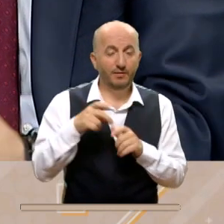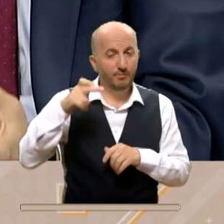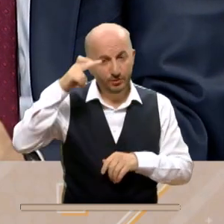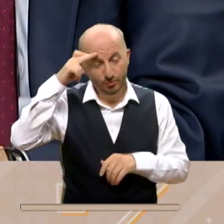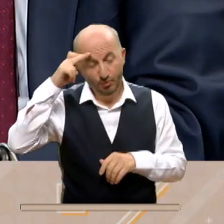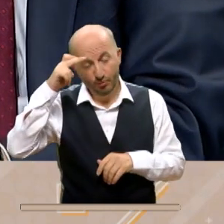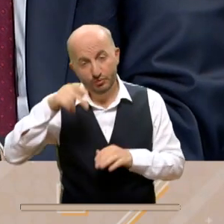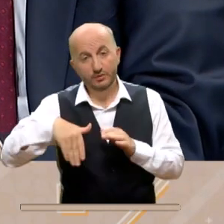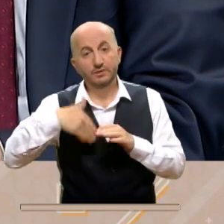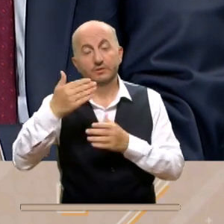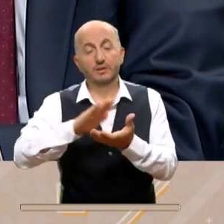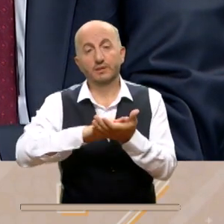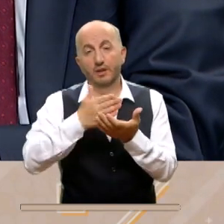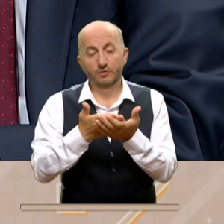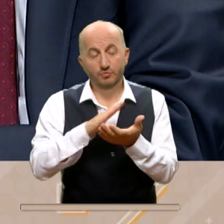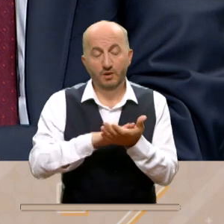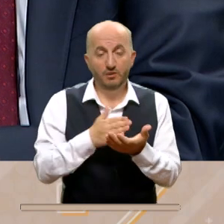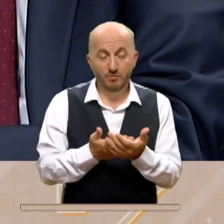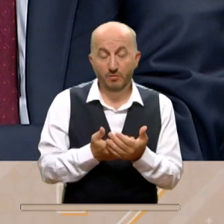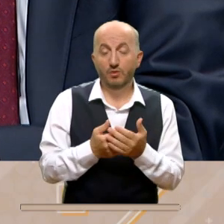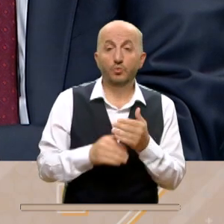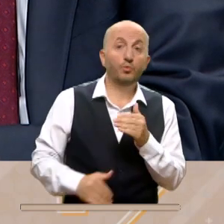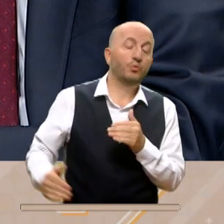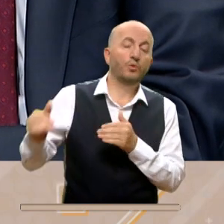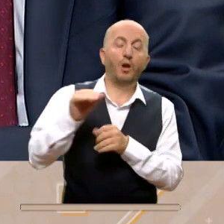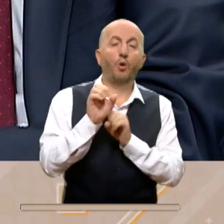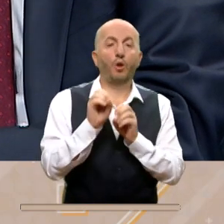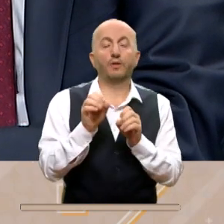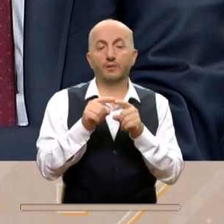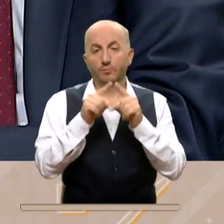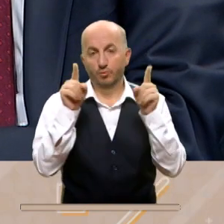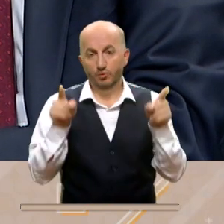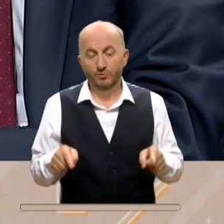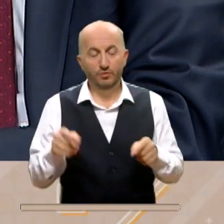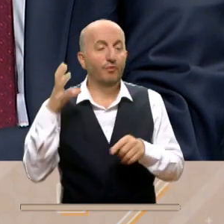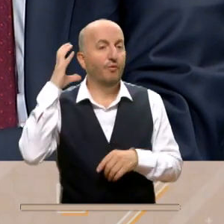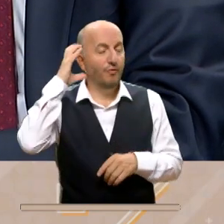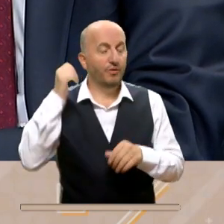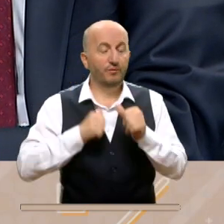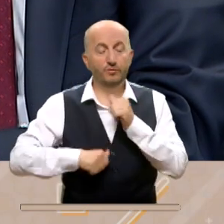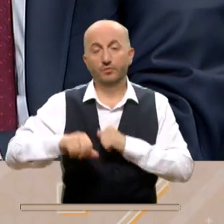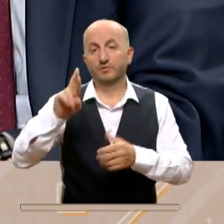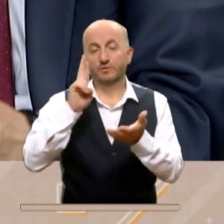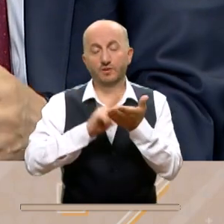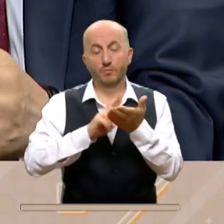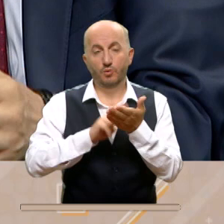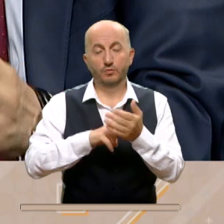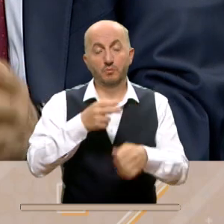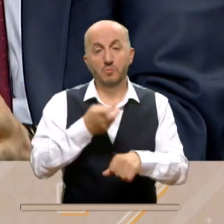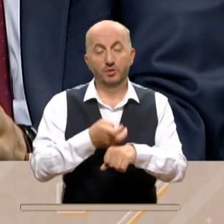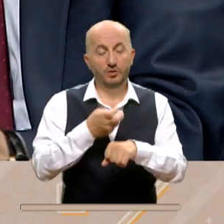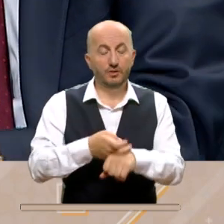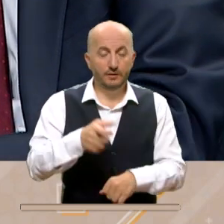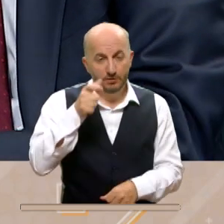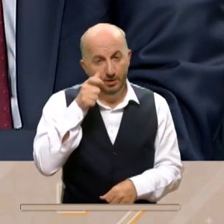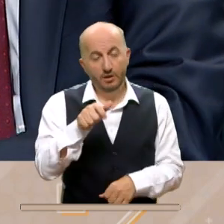diğer mütercim tercümanlıklarımız zaten Yüksek Öğretim Kurulu'nun hazırladığı vakıf üniversiteleri raporlarında da başarılarıyla